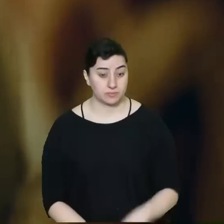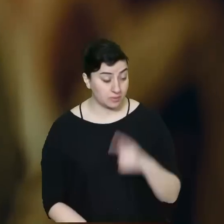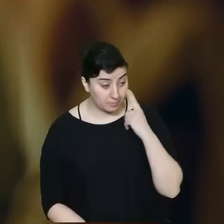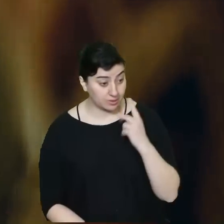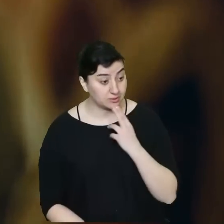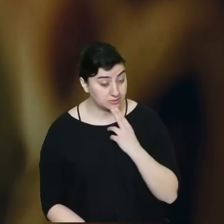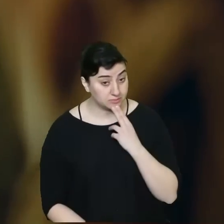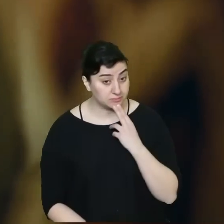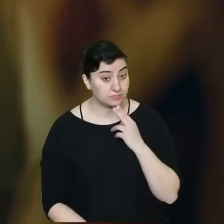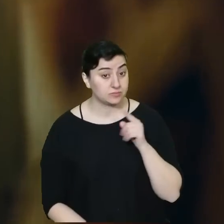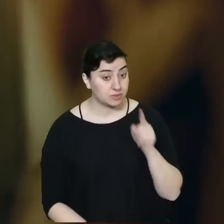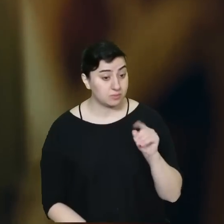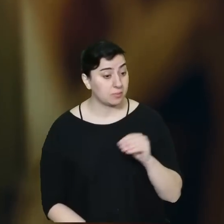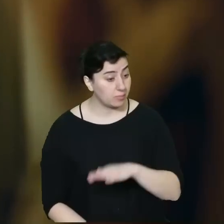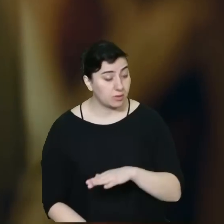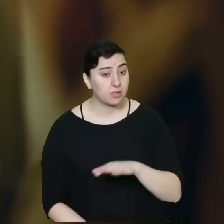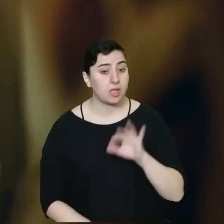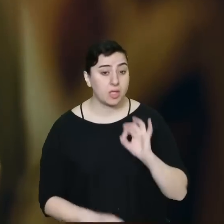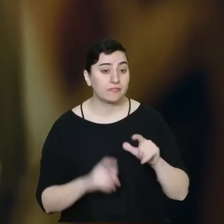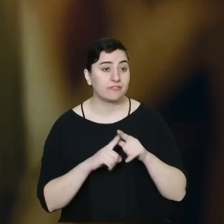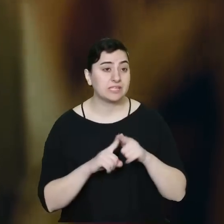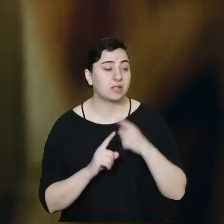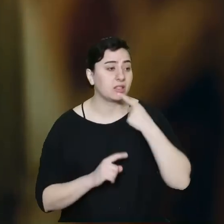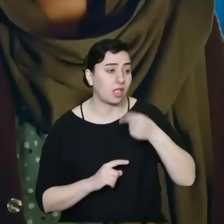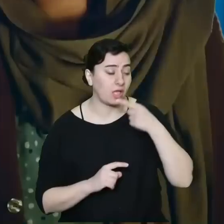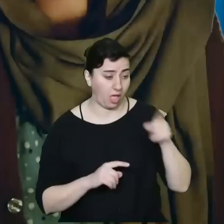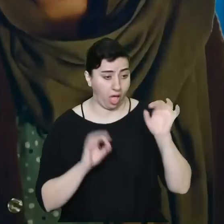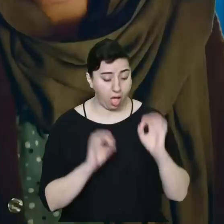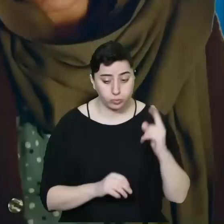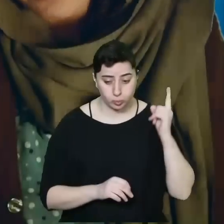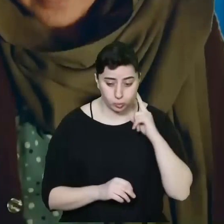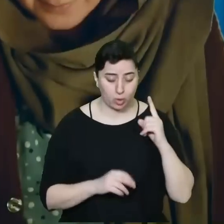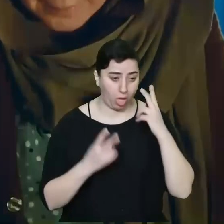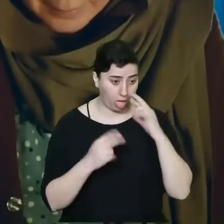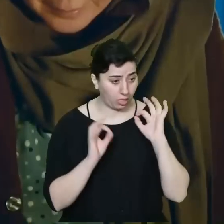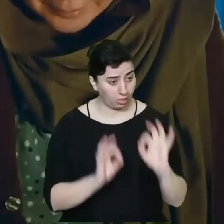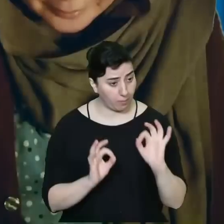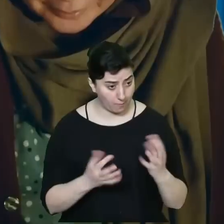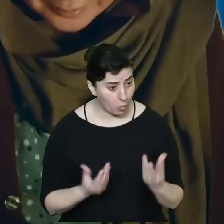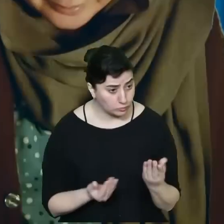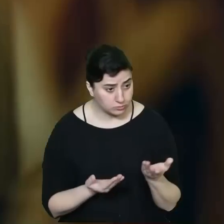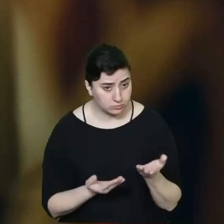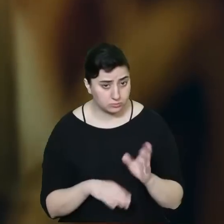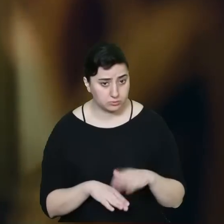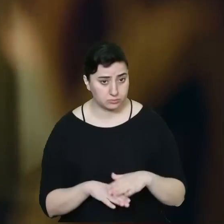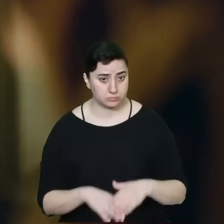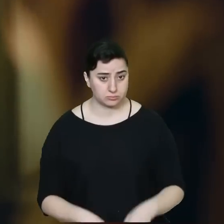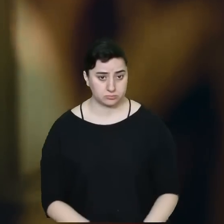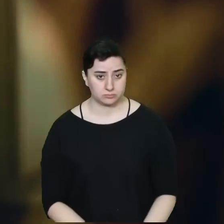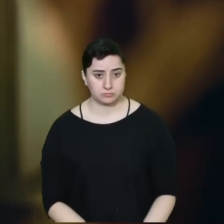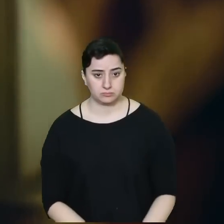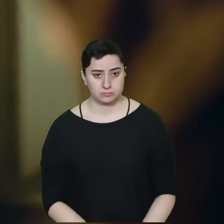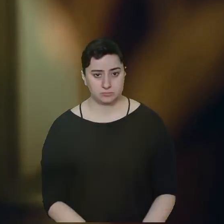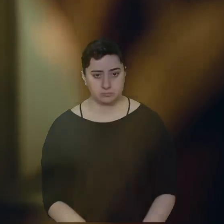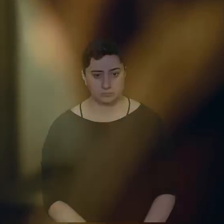Bak kızım, senin bebe her menkıbede Filistin diyecek. Sen de böyle zırlayacaksan işimiz var. Meryem teselli bulacak gibi değil. Başı